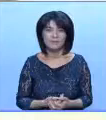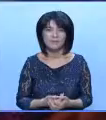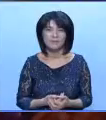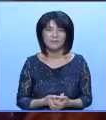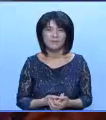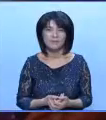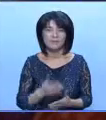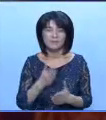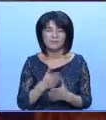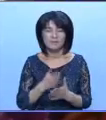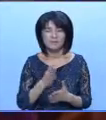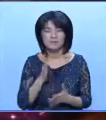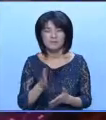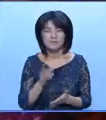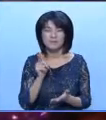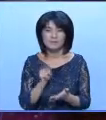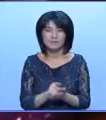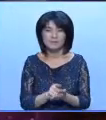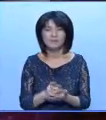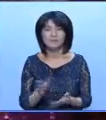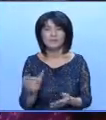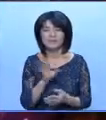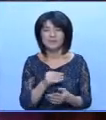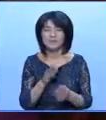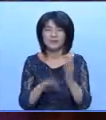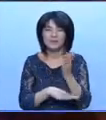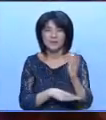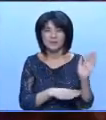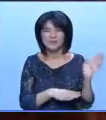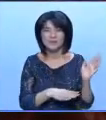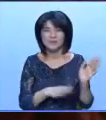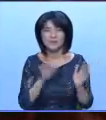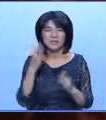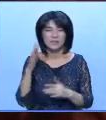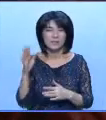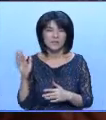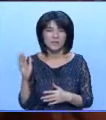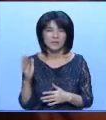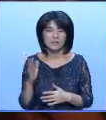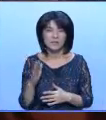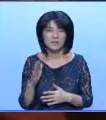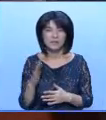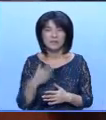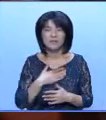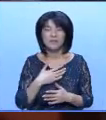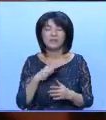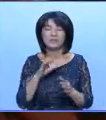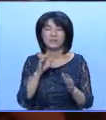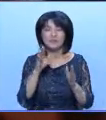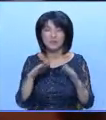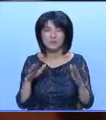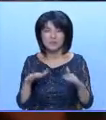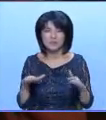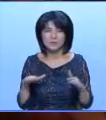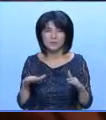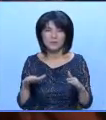В декабре. Все деревья. Все деревья. Серебре. Серебре. Нашу речку. Нашу речку. Снова